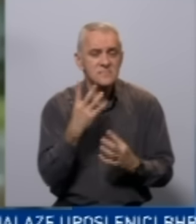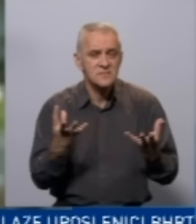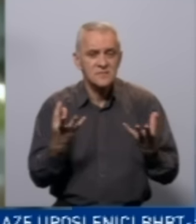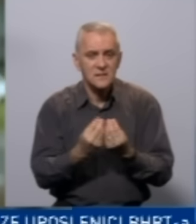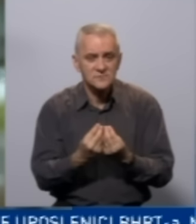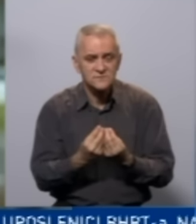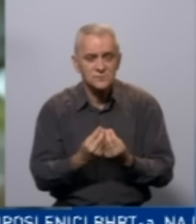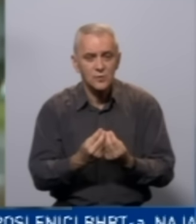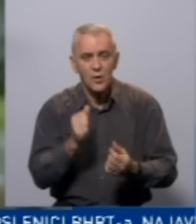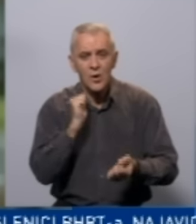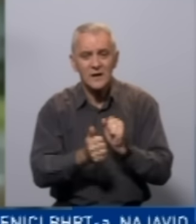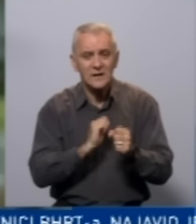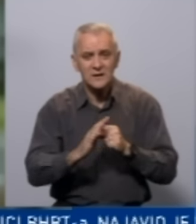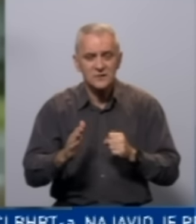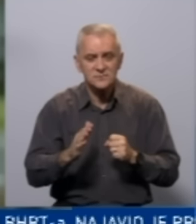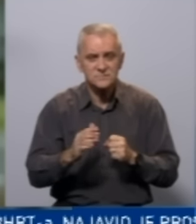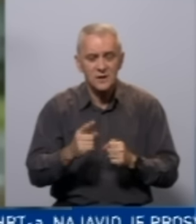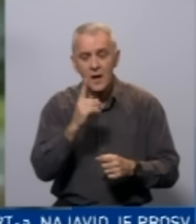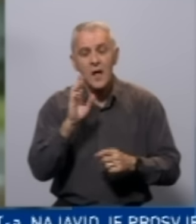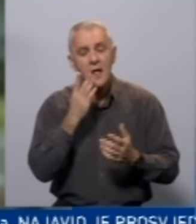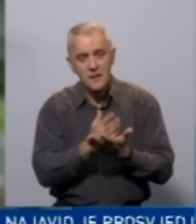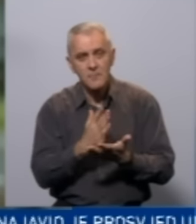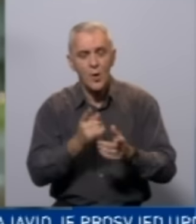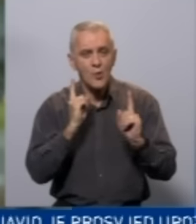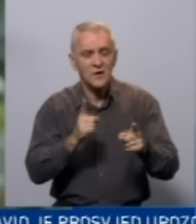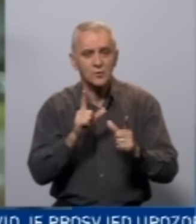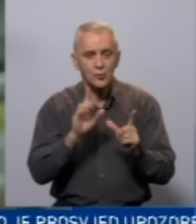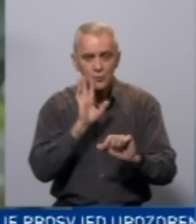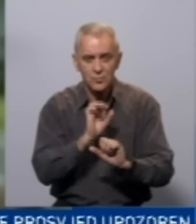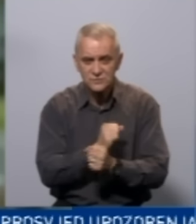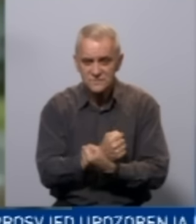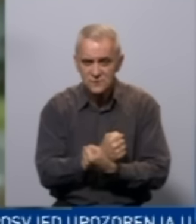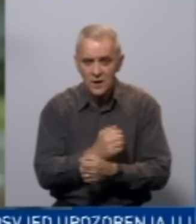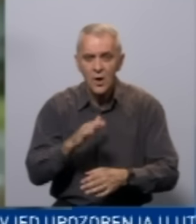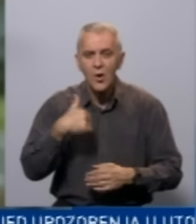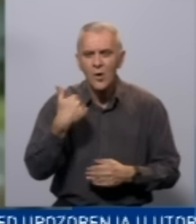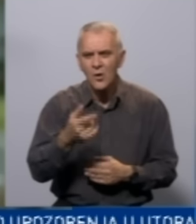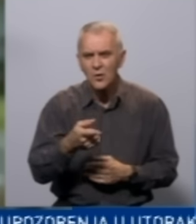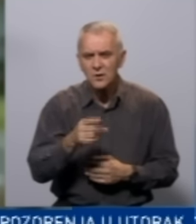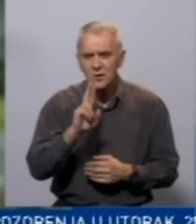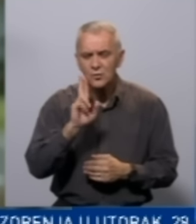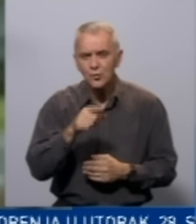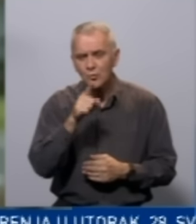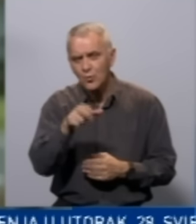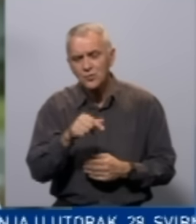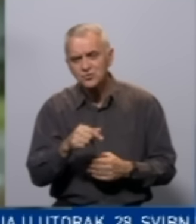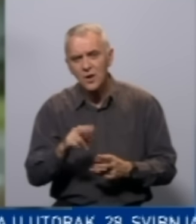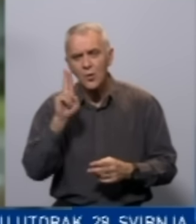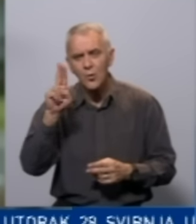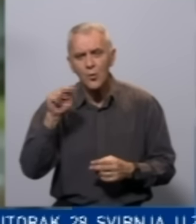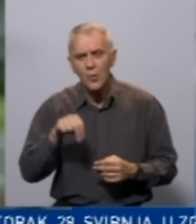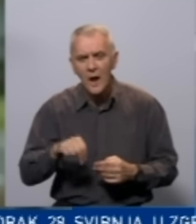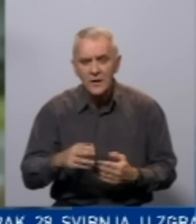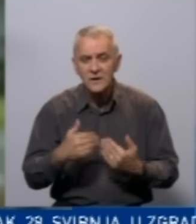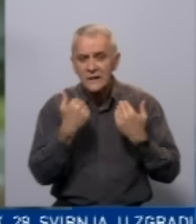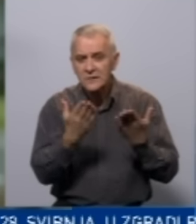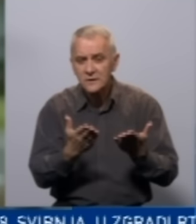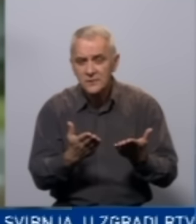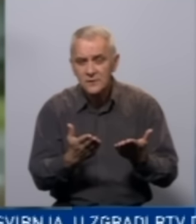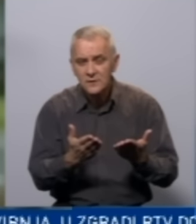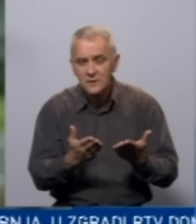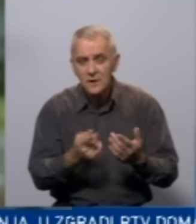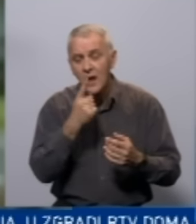Bosni i Hercegovini na osnovu sudski utvrđenih činjenica. Onda bi se to moglo ponuditi u Ujedinjenim nacijama i da se onda